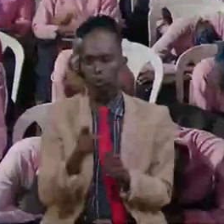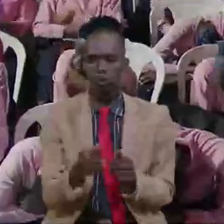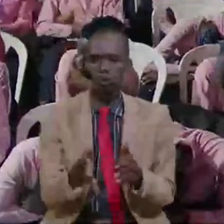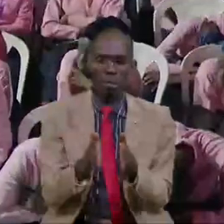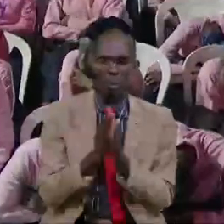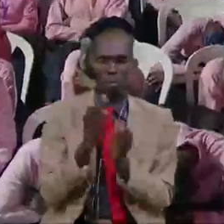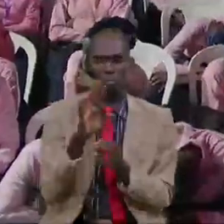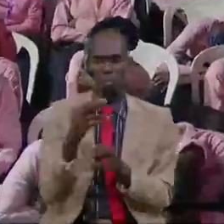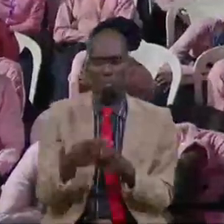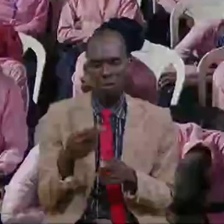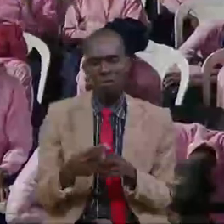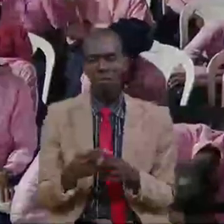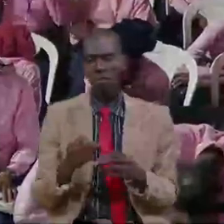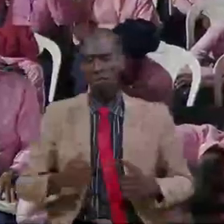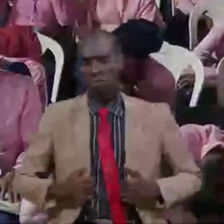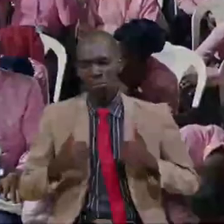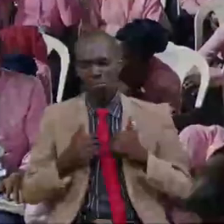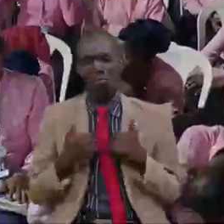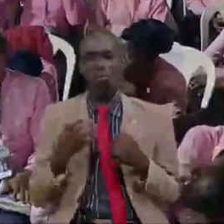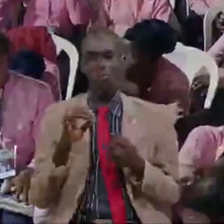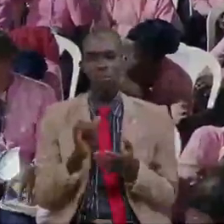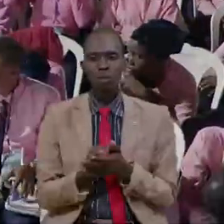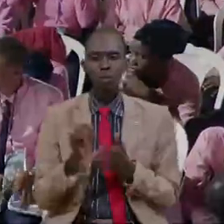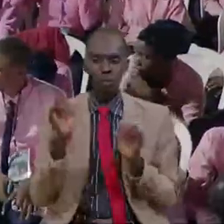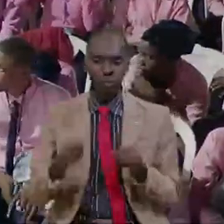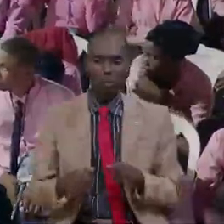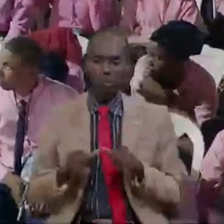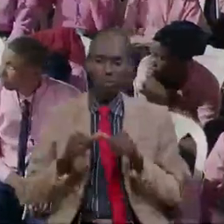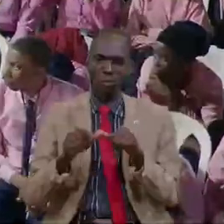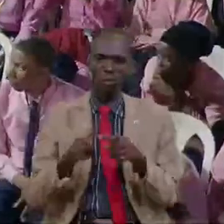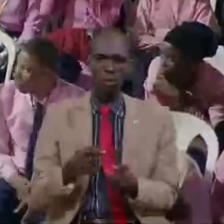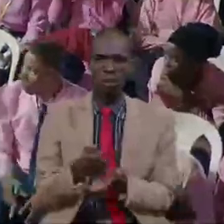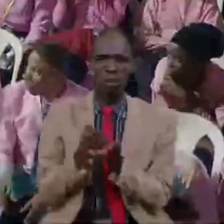Et on prend des détails pour que nous puissions continuer à vous aider